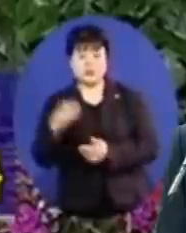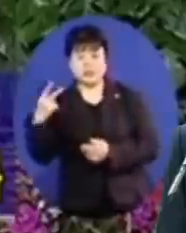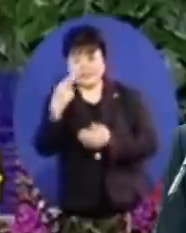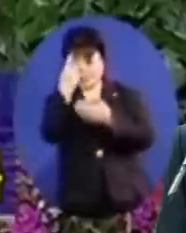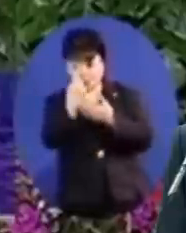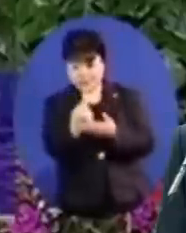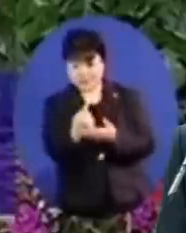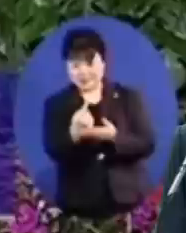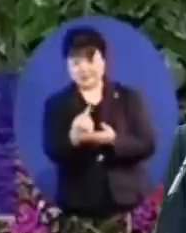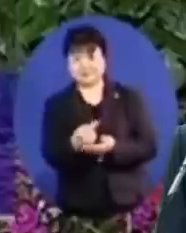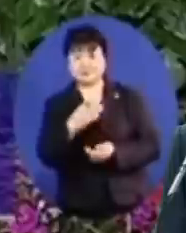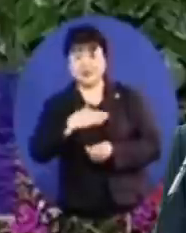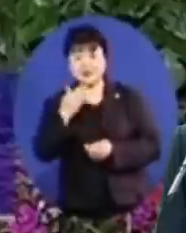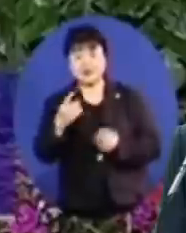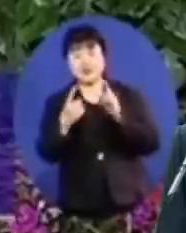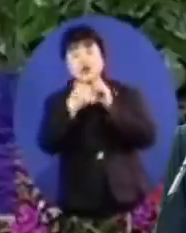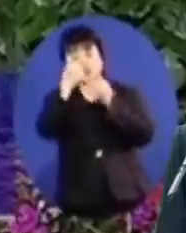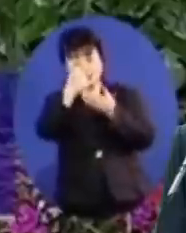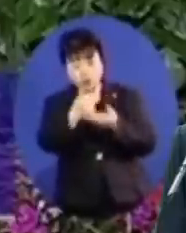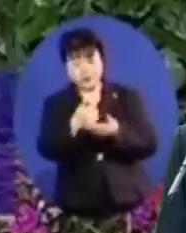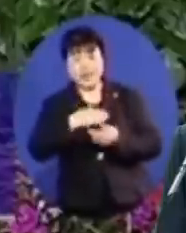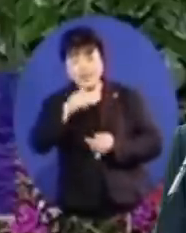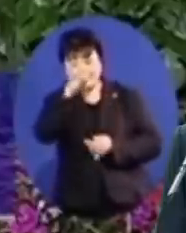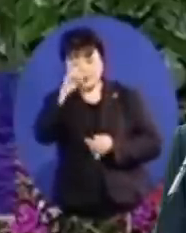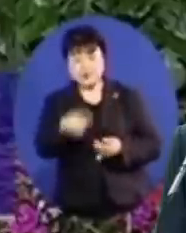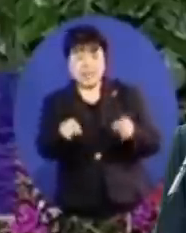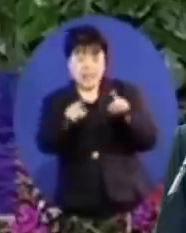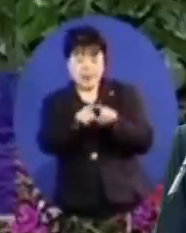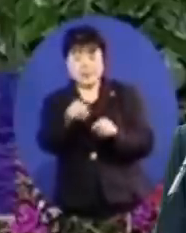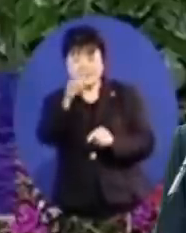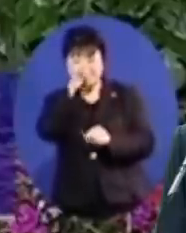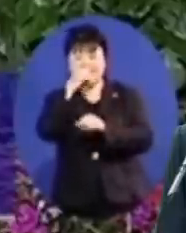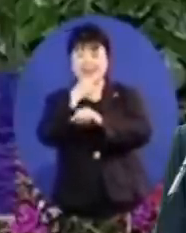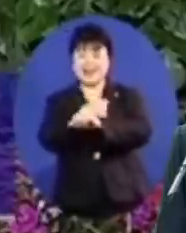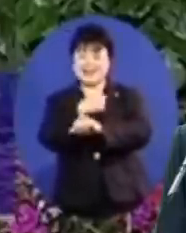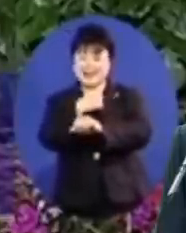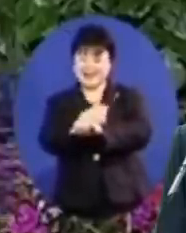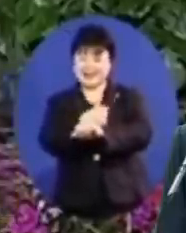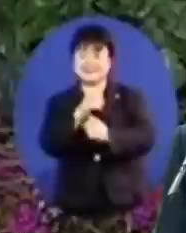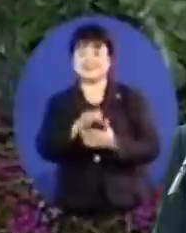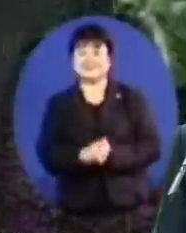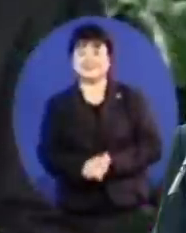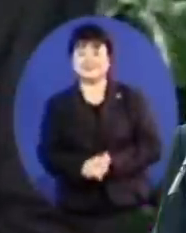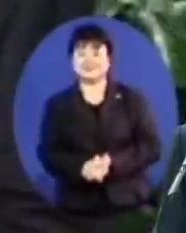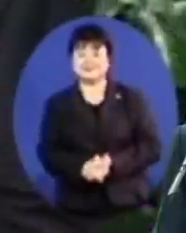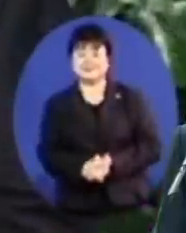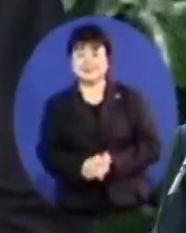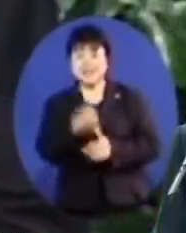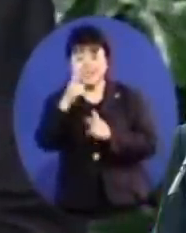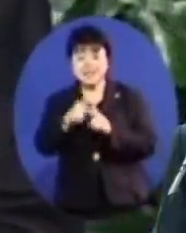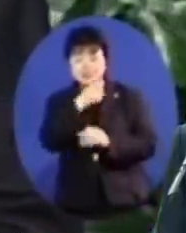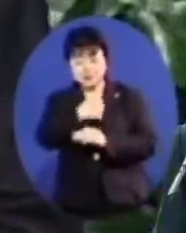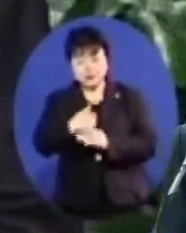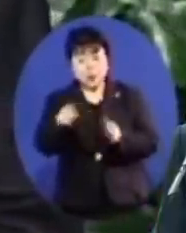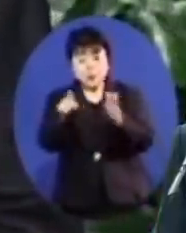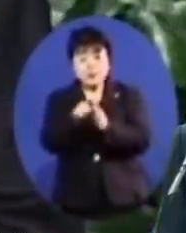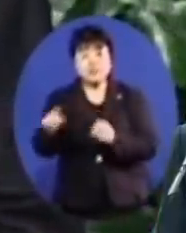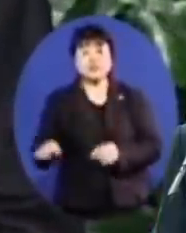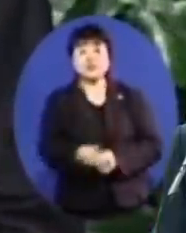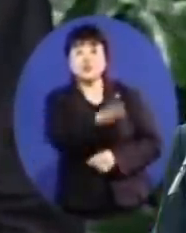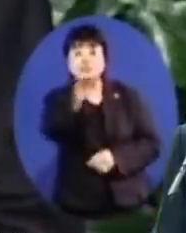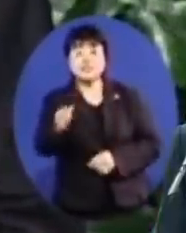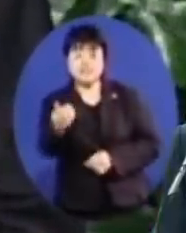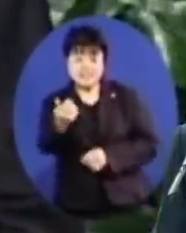와서 너희로 내게 영접하여 나 있는 곳에 너희도 있게 하리라. 예수 그리스도를 믿는 우리들은